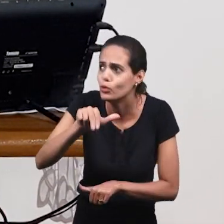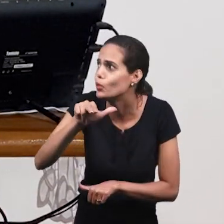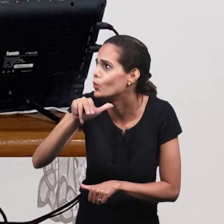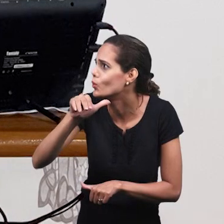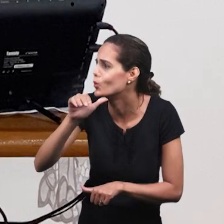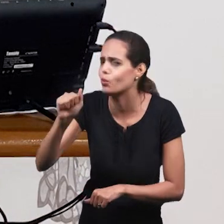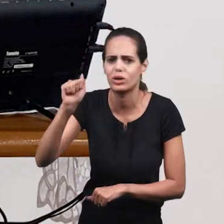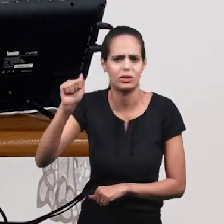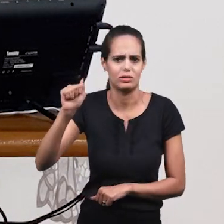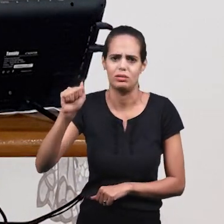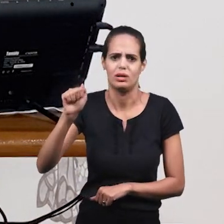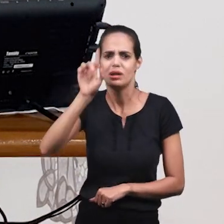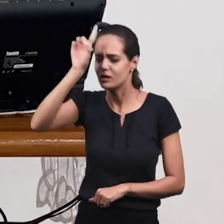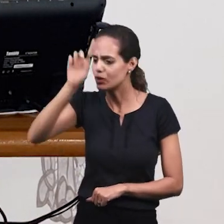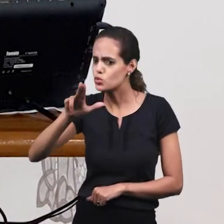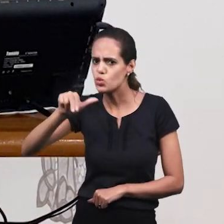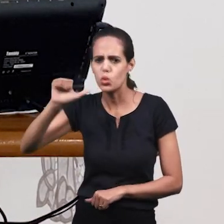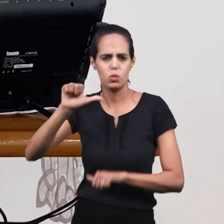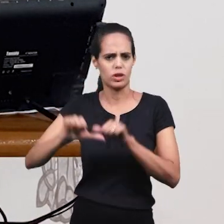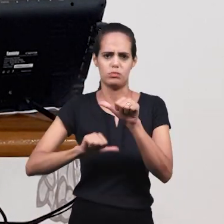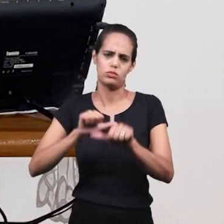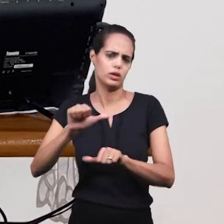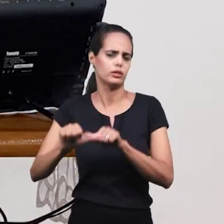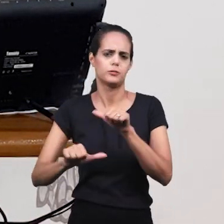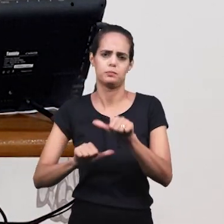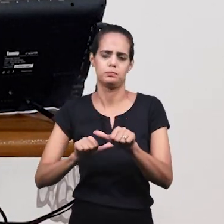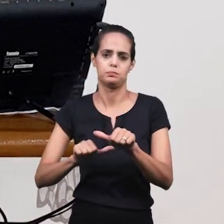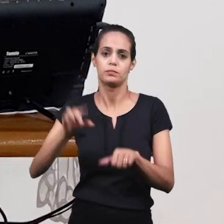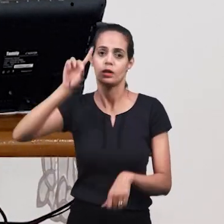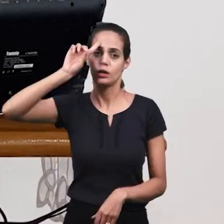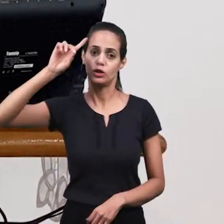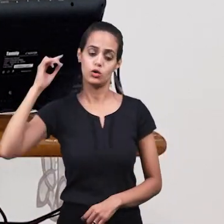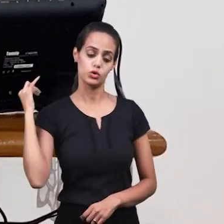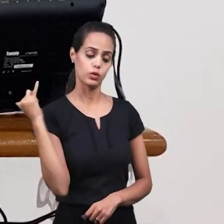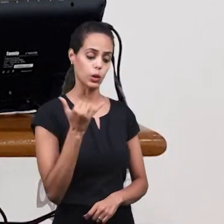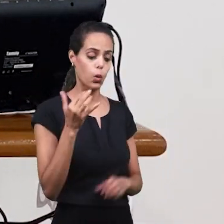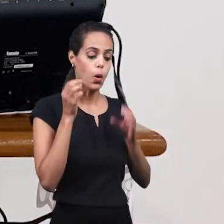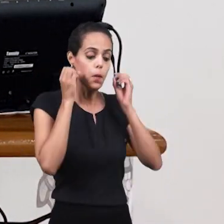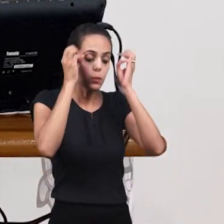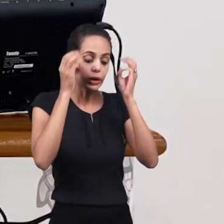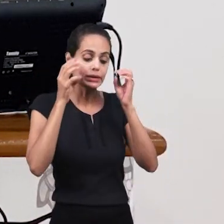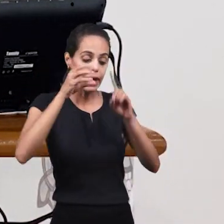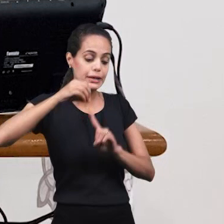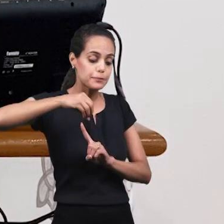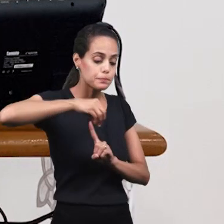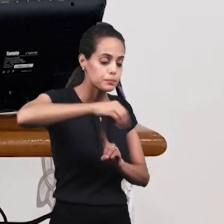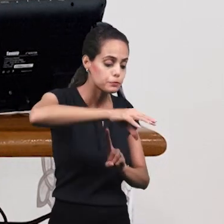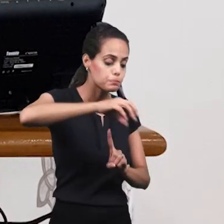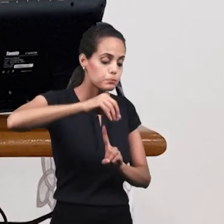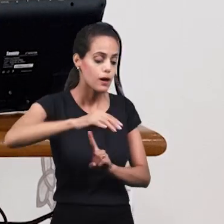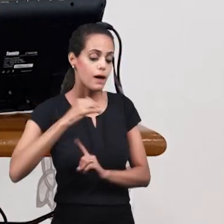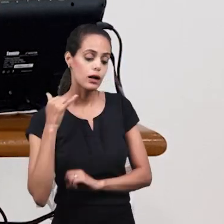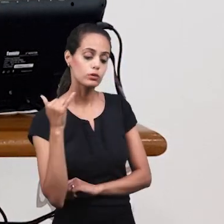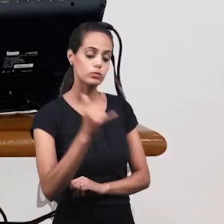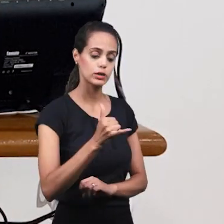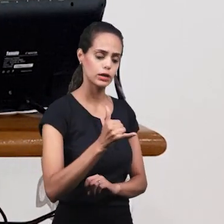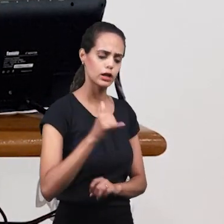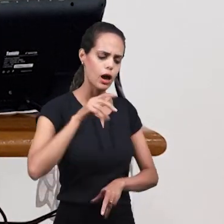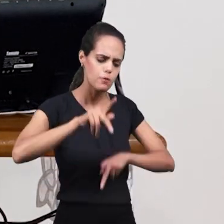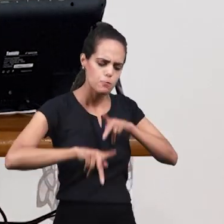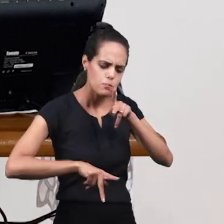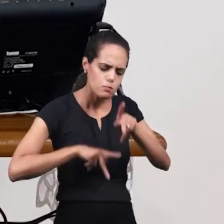dites aux enfants d'Israël qui marchent. Dieu, il est avec nous.